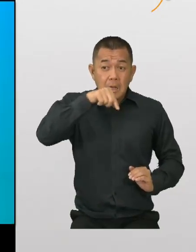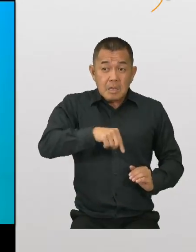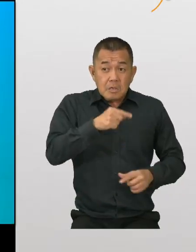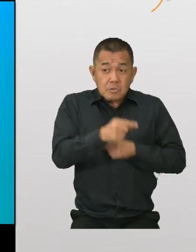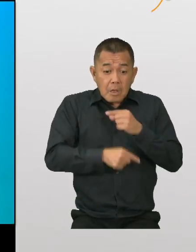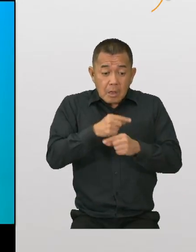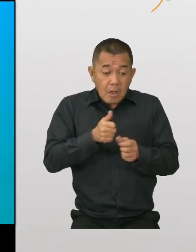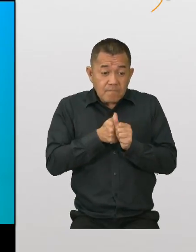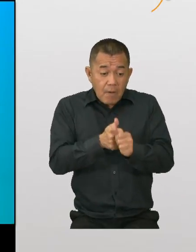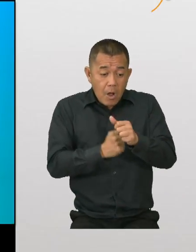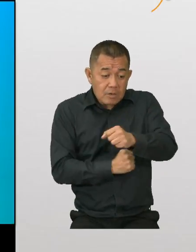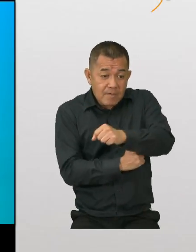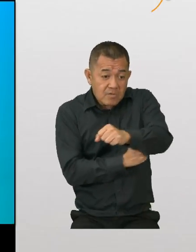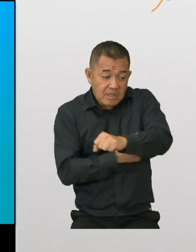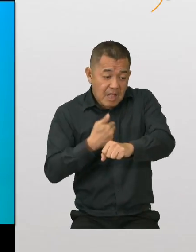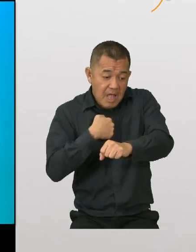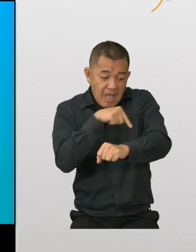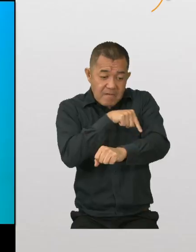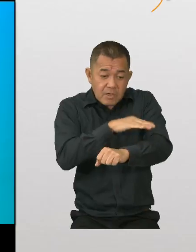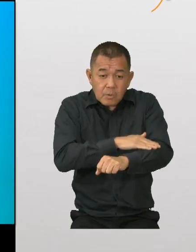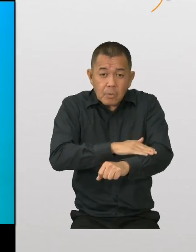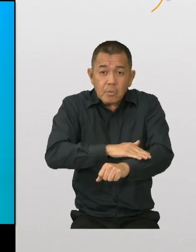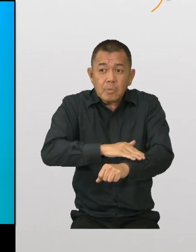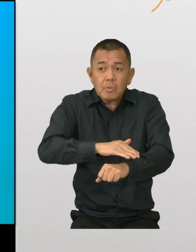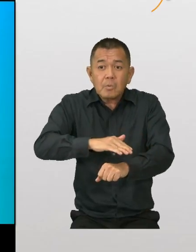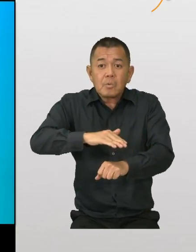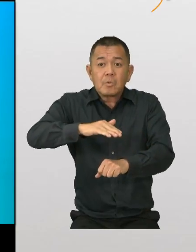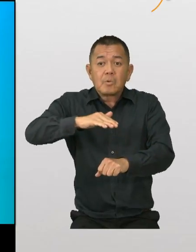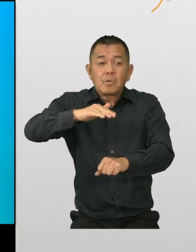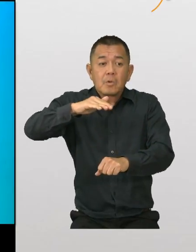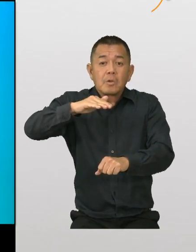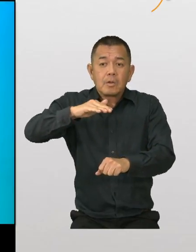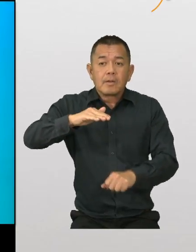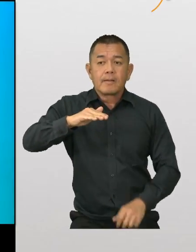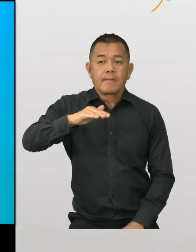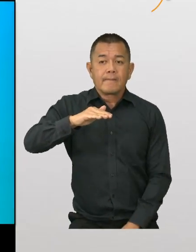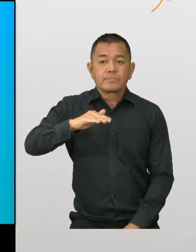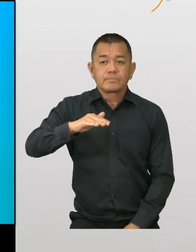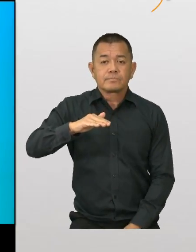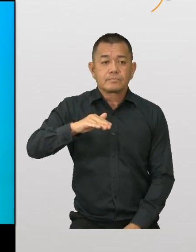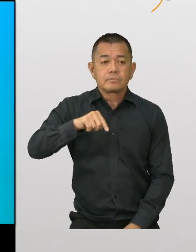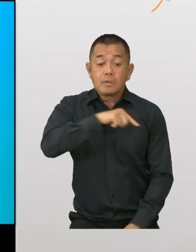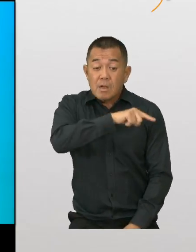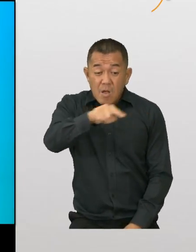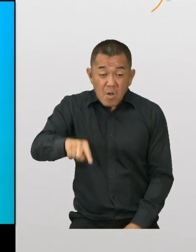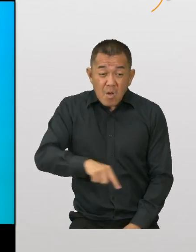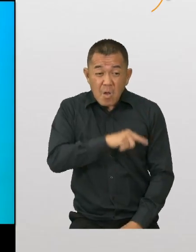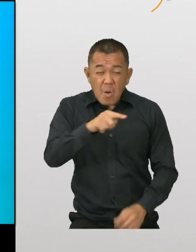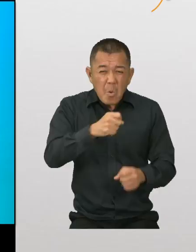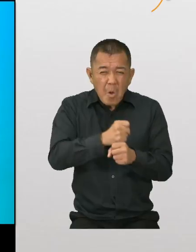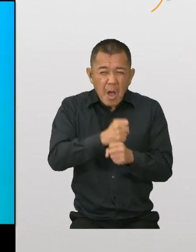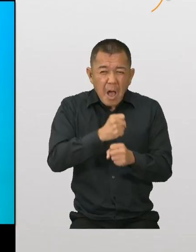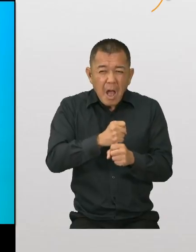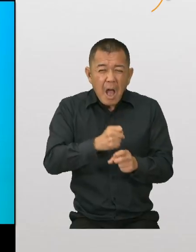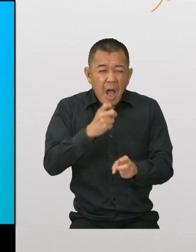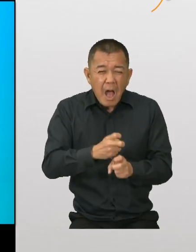努力 pioneers 建 laid. 讓我們安居樂業。 They 讓我 too 們有 have 更好 worked 的 hard 基 so 礎 that we 去 can 實 have 現 better 更遠 lives. 大 Now 的 that 夢 we're in a 想